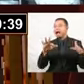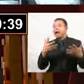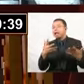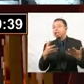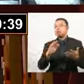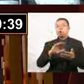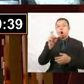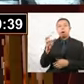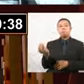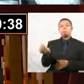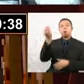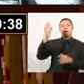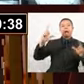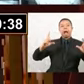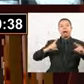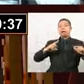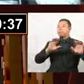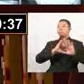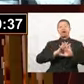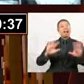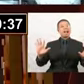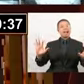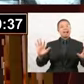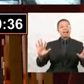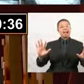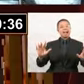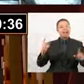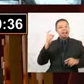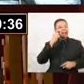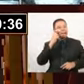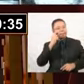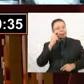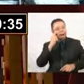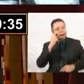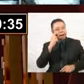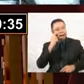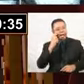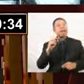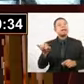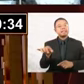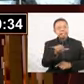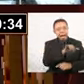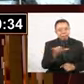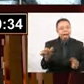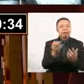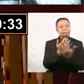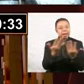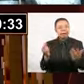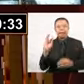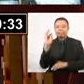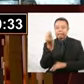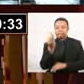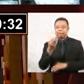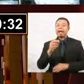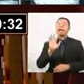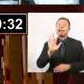konglom Rat saya adalahar Jaka